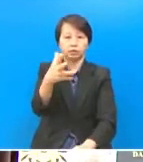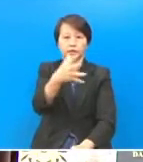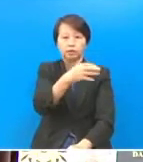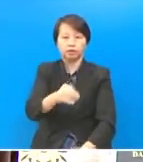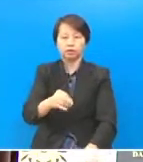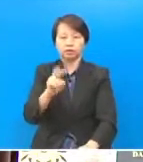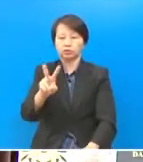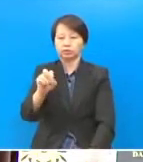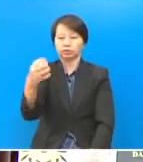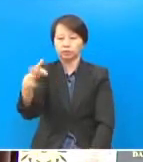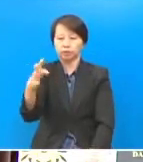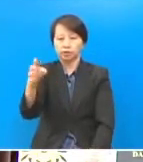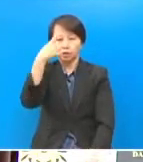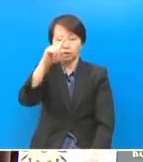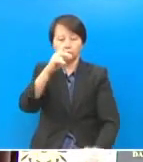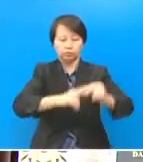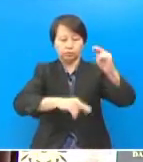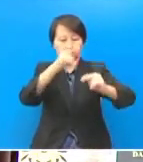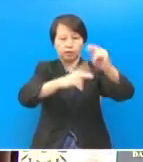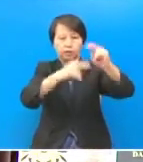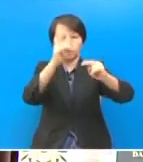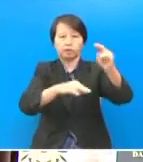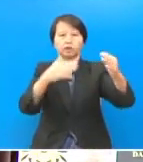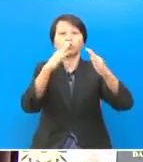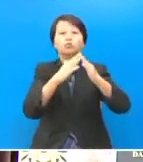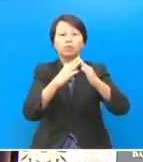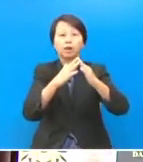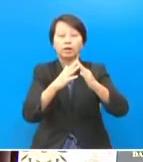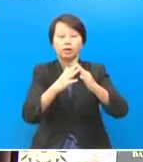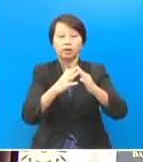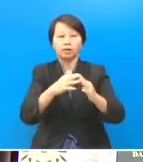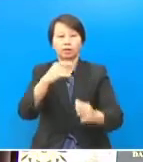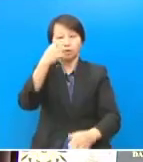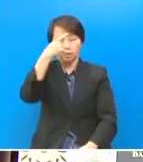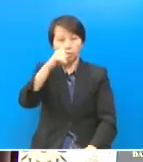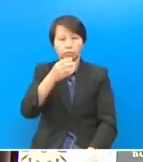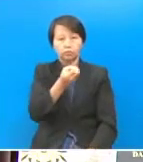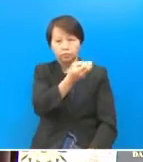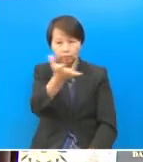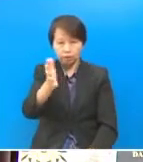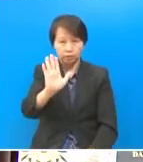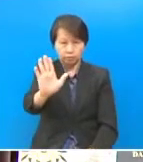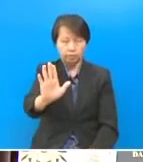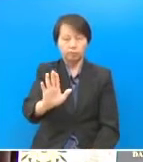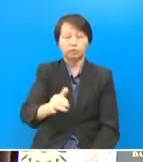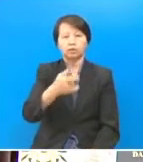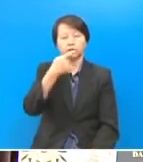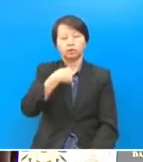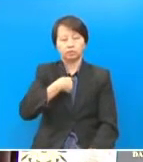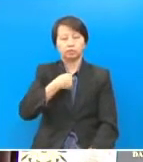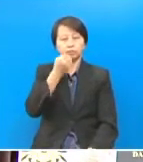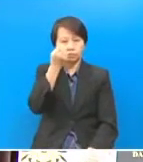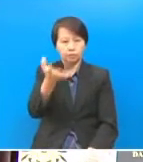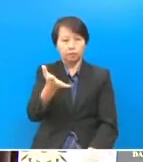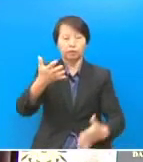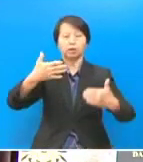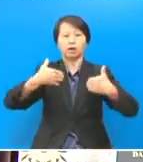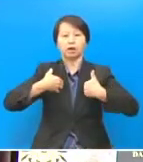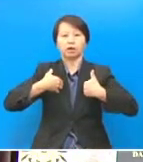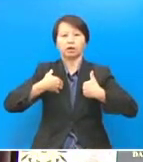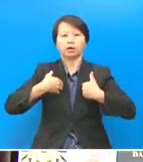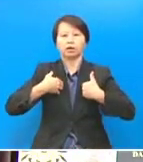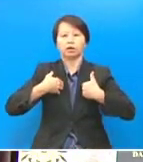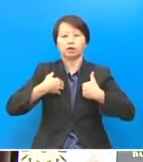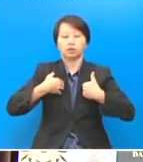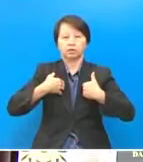2014 bagaimana rumah-rumah berkenan bagi palingan kemampuan seperti yang maksimal gom terdapat tujuh